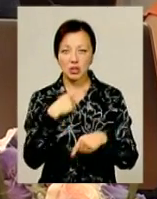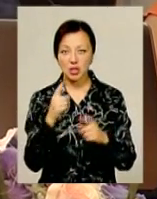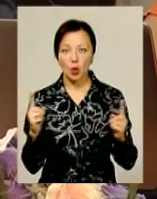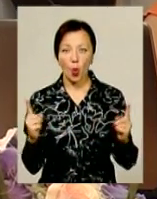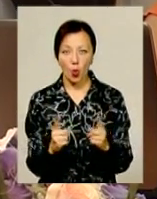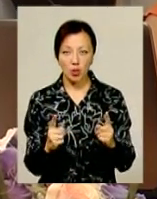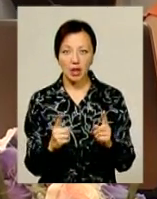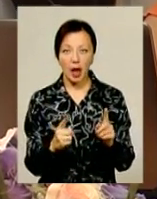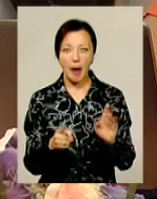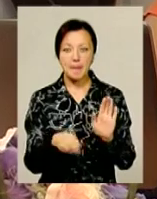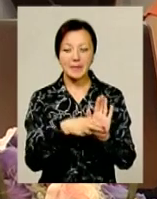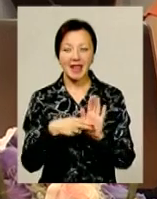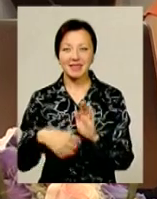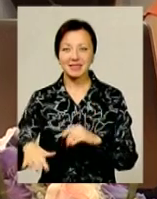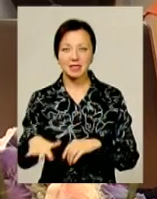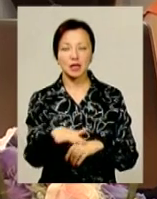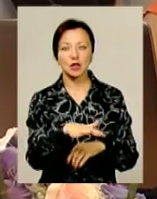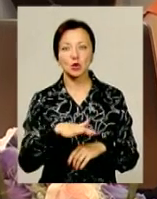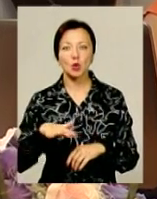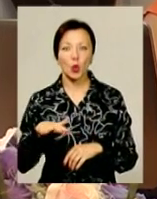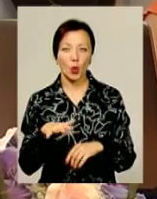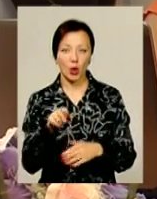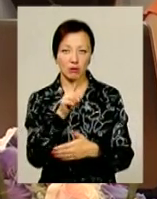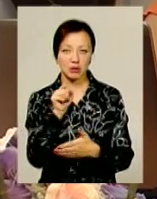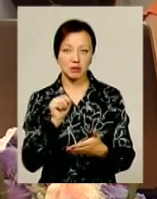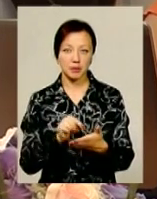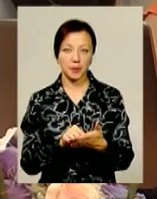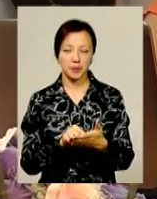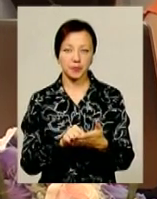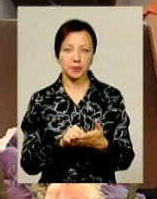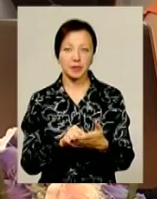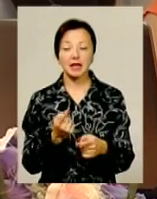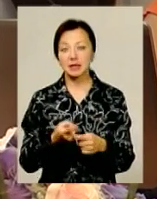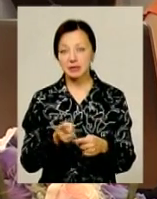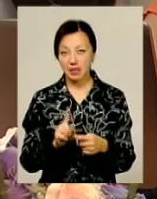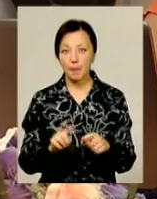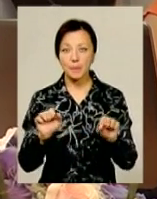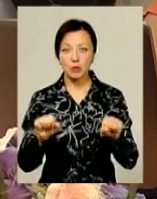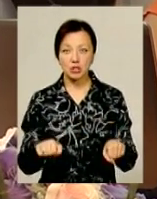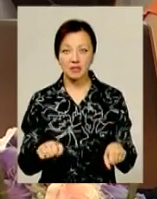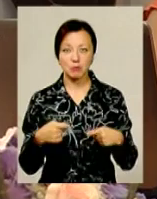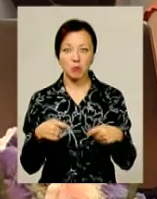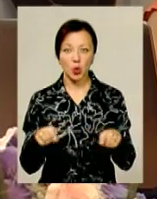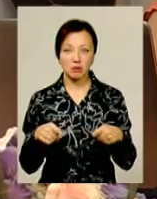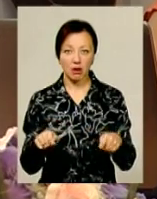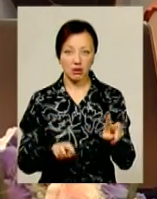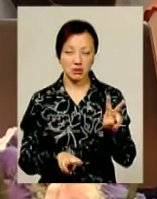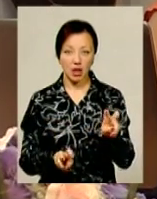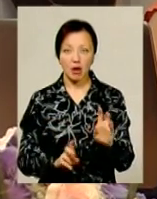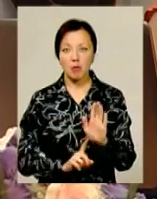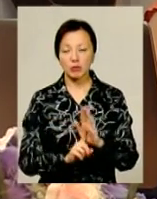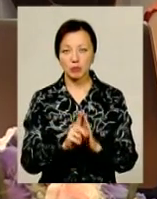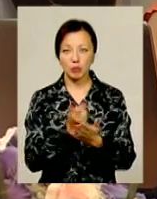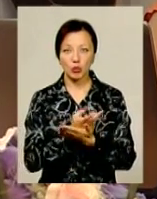коротко, брендінг території або брендінг окремого регіону. Це можливість його продати. Ми маємо починати